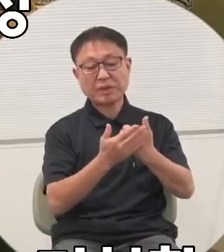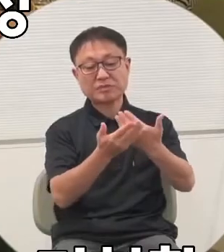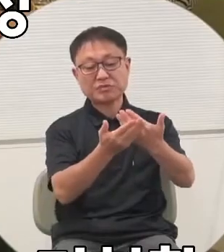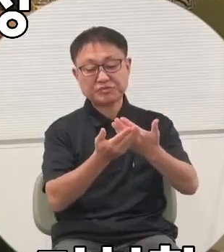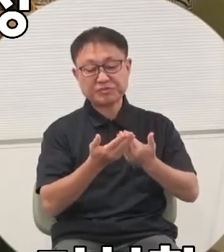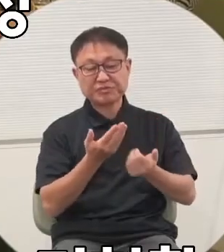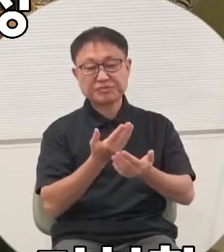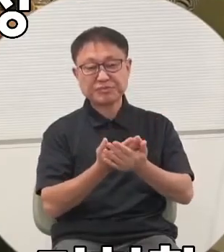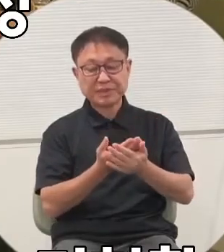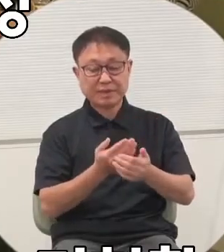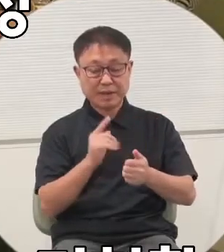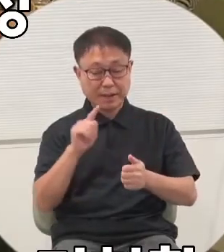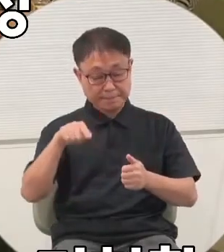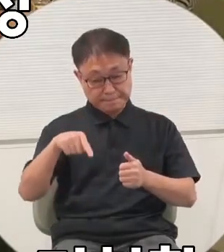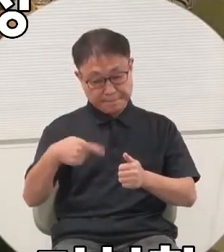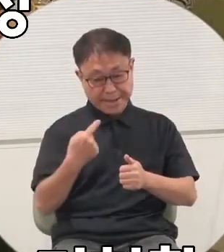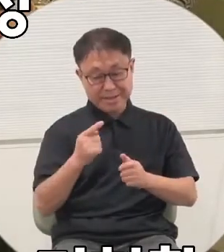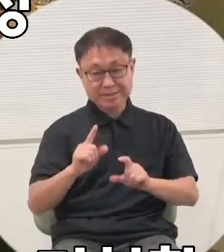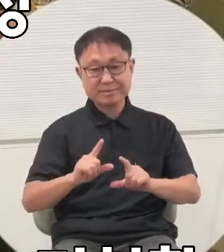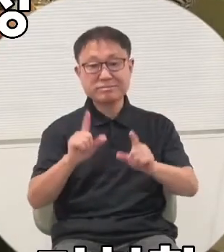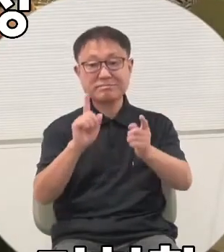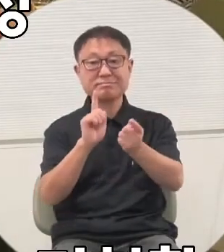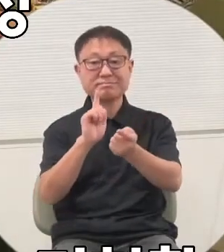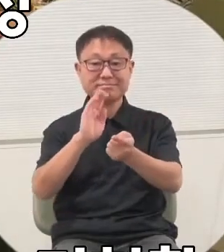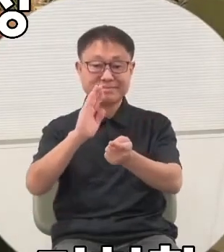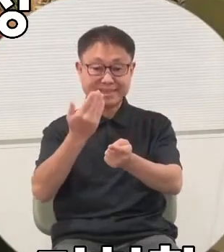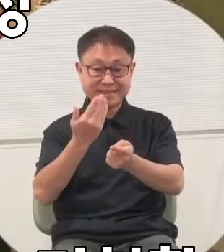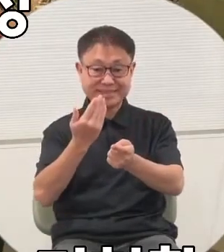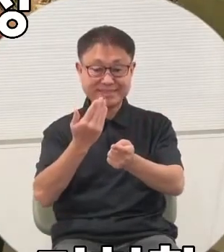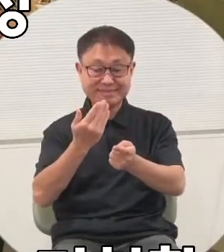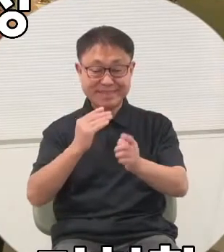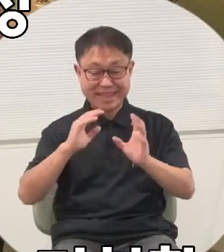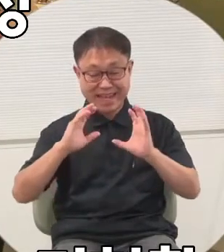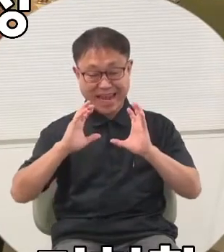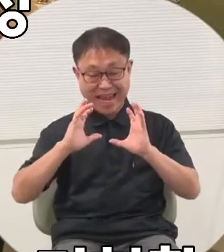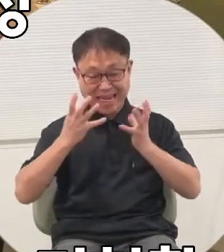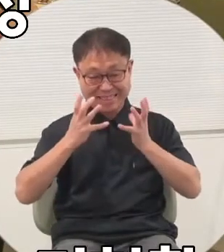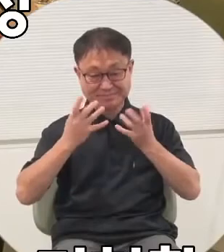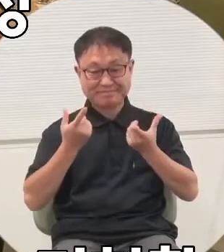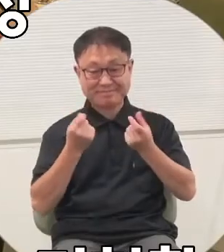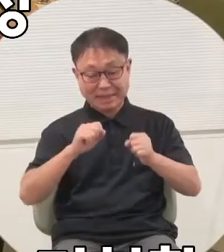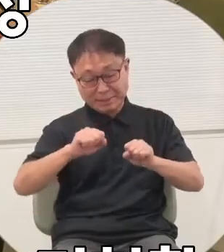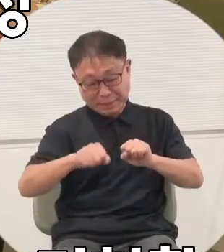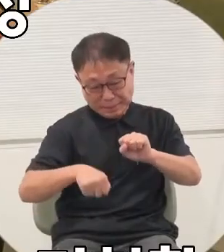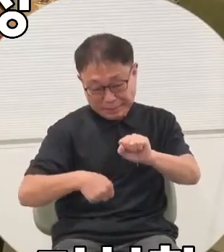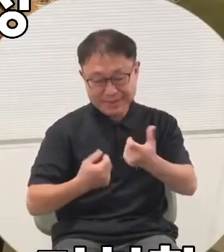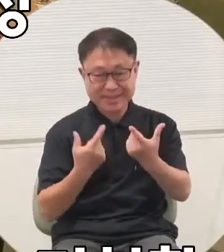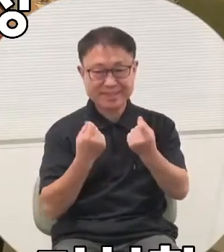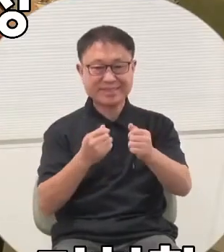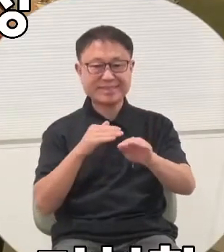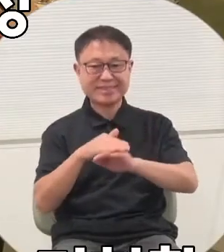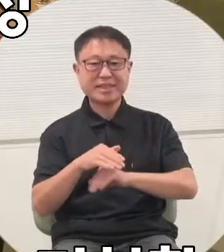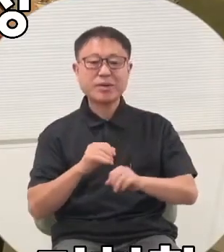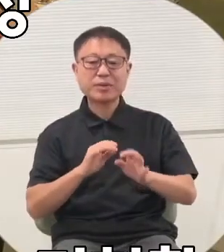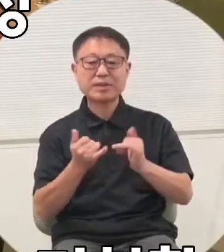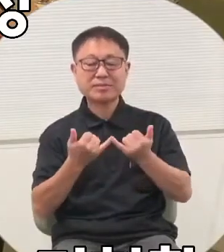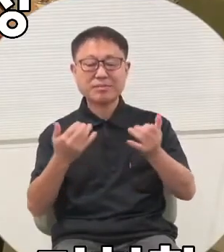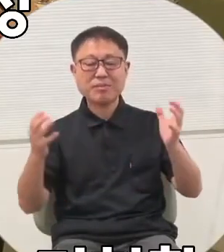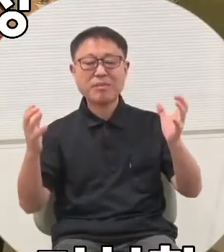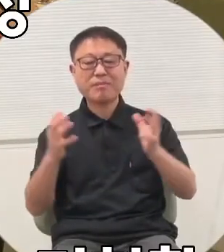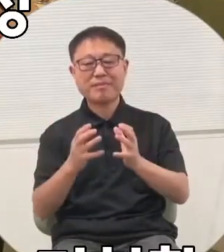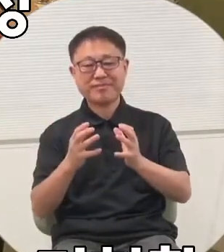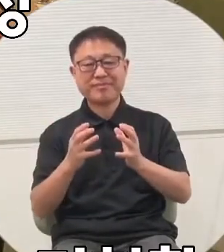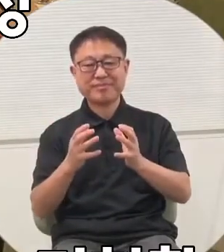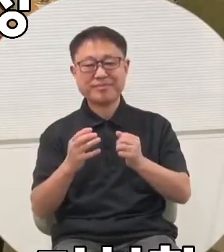이제 100일 됐어요. 이제 막 기어다니는 거죠. 그래서 활동하고 있는 모든 분들과 이제 함께할